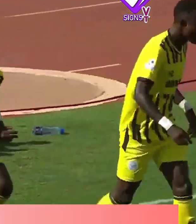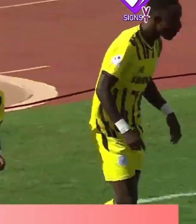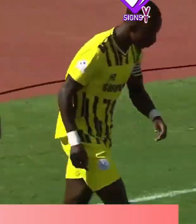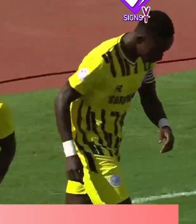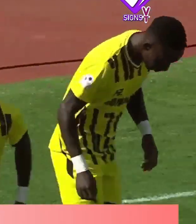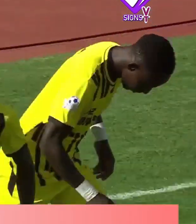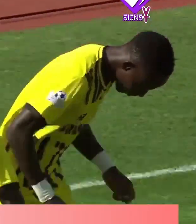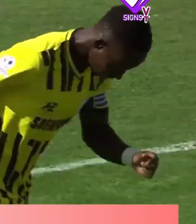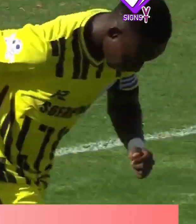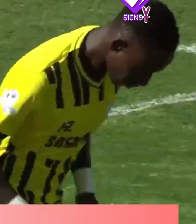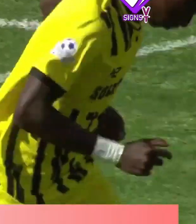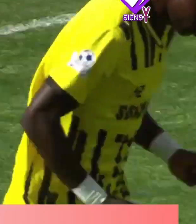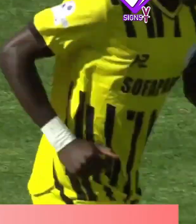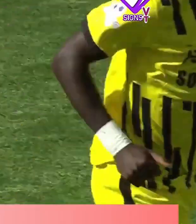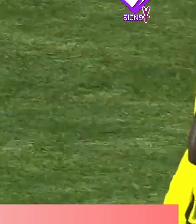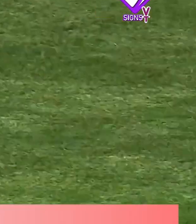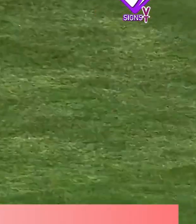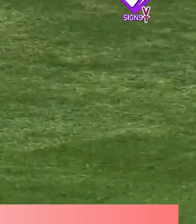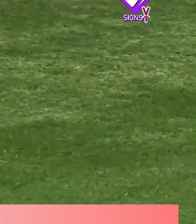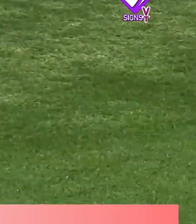Hakuna aliona nafasi iliyotengenezwa pale.